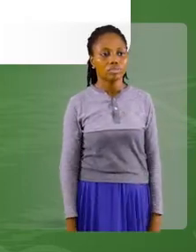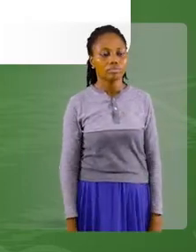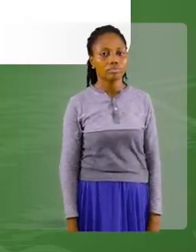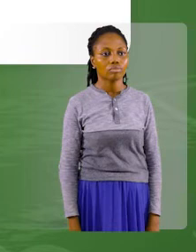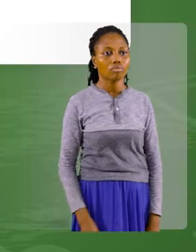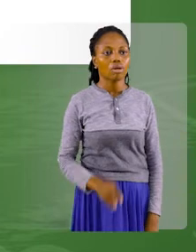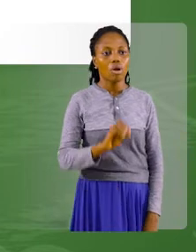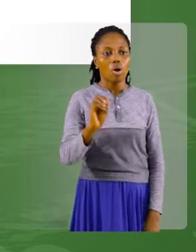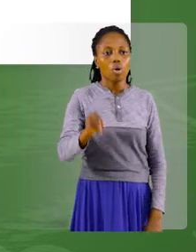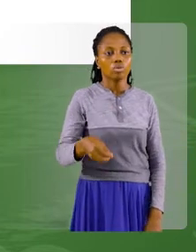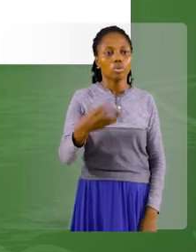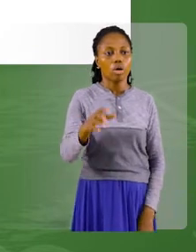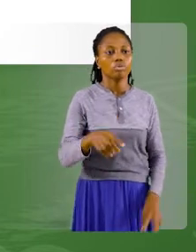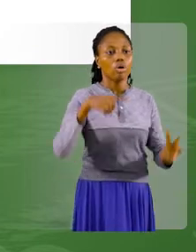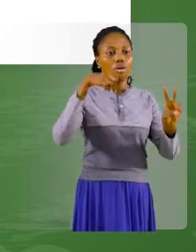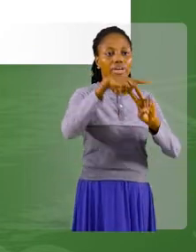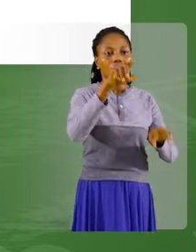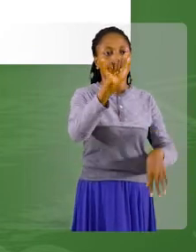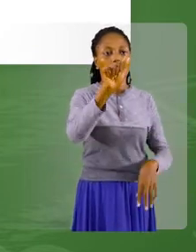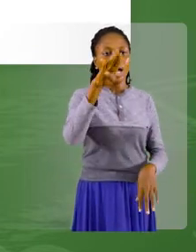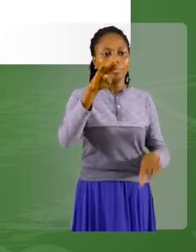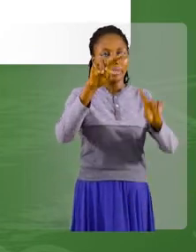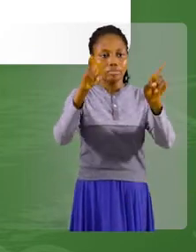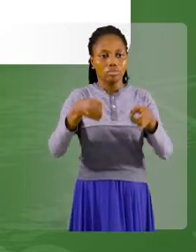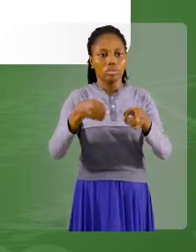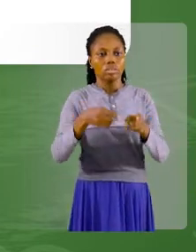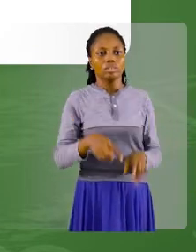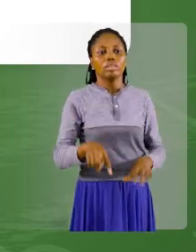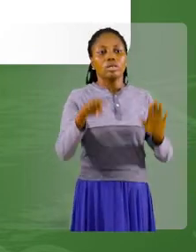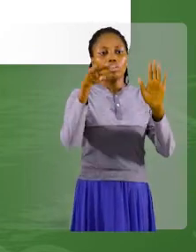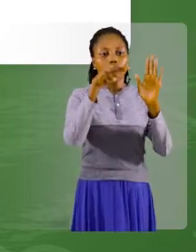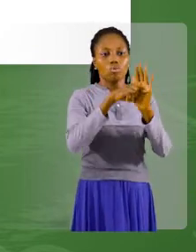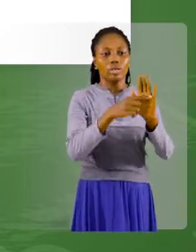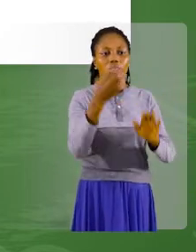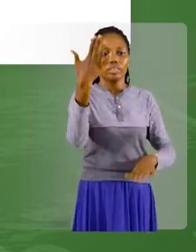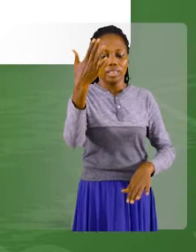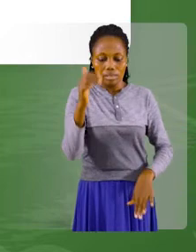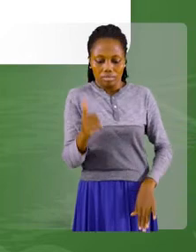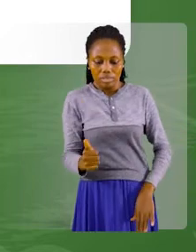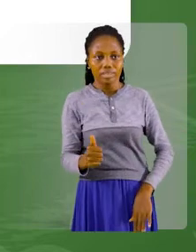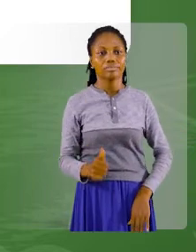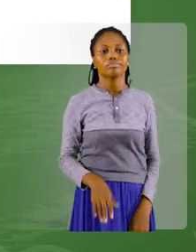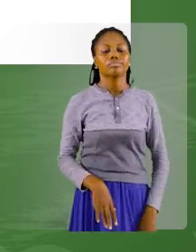On donne le vecteur AB de coordonnées -5, 10.